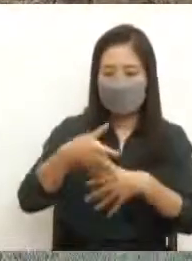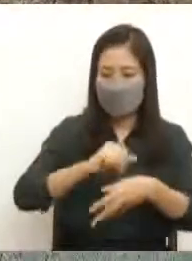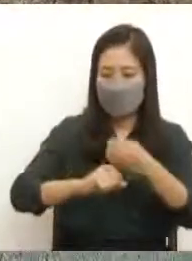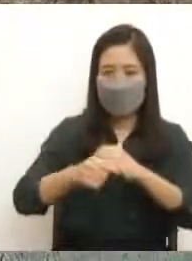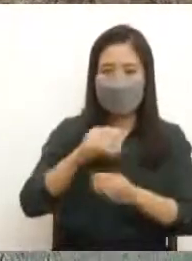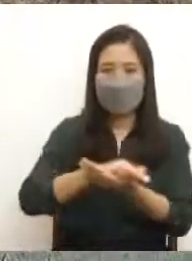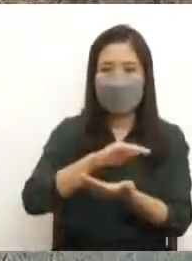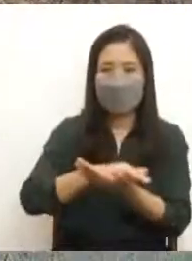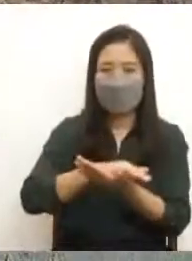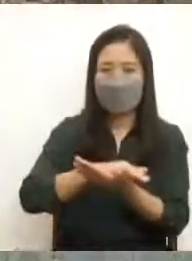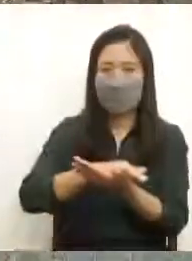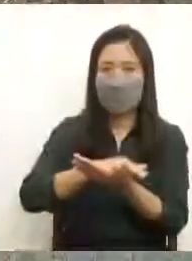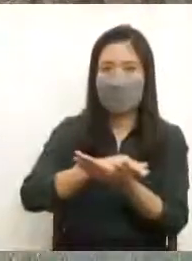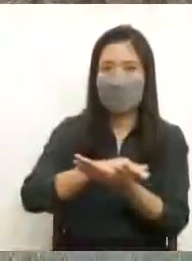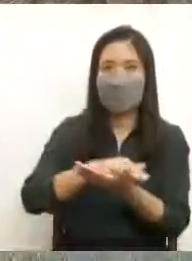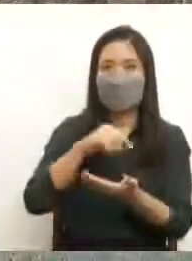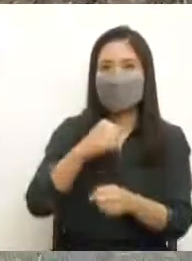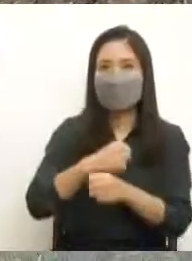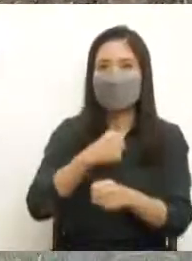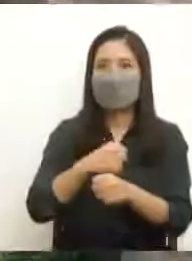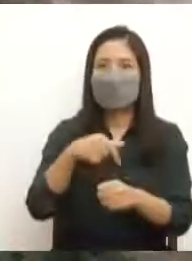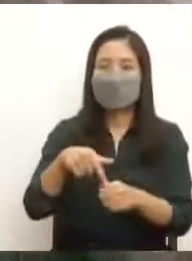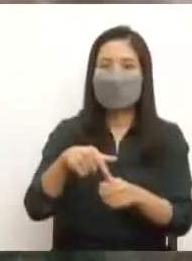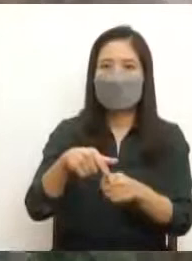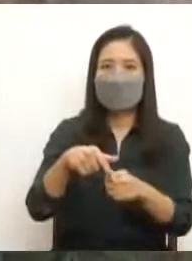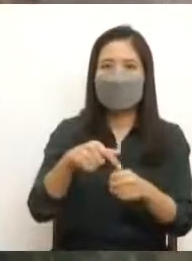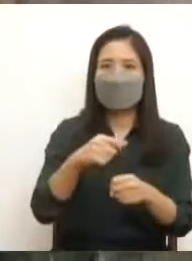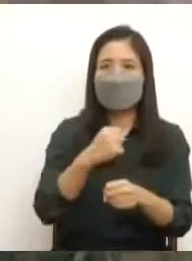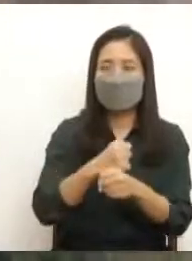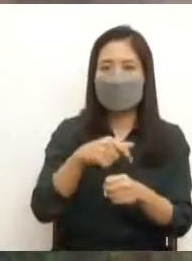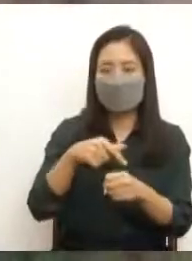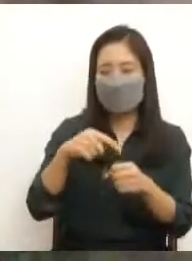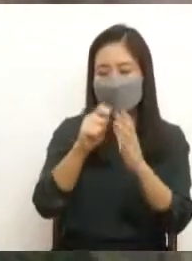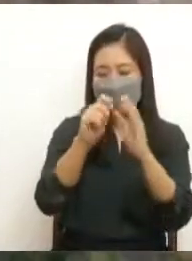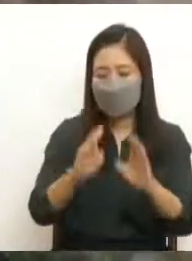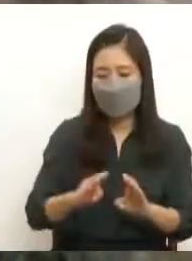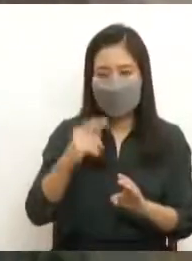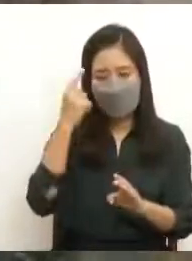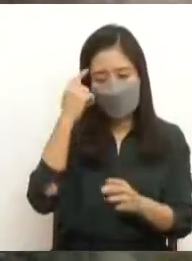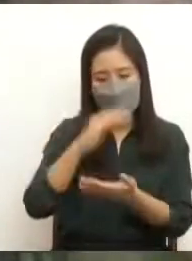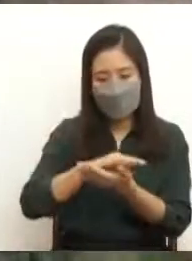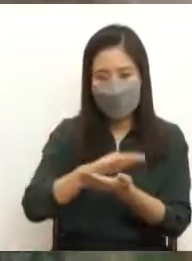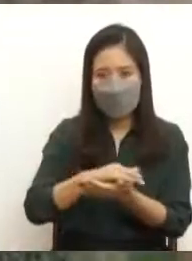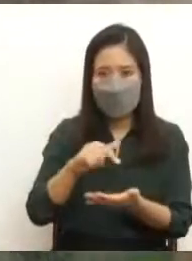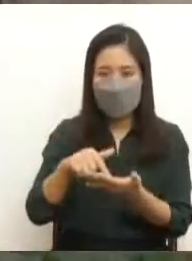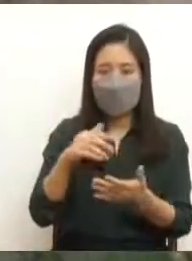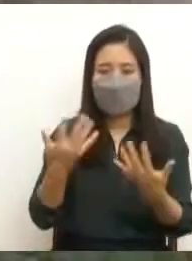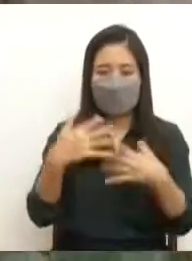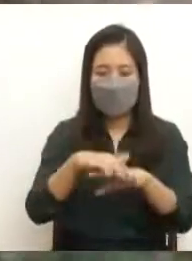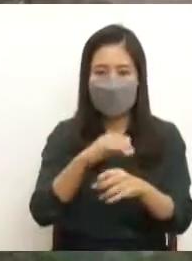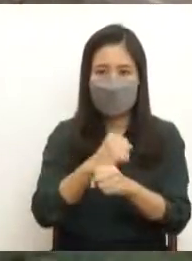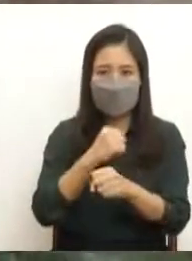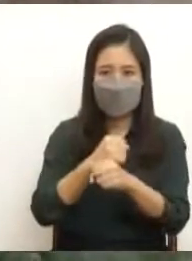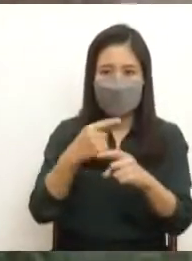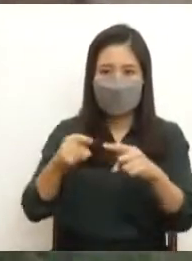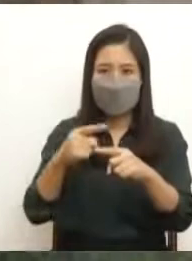ชนนะครับได้มาร่วมกันนะครับในการสานต่อนะครับซึ่งทางโรงเรียนของเรานะครับก็ได้มีการนำโครงการมาใช้ไม่ว่าจะเป็นการ